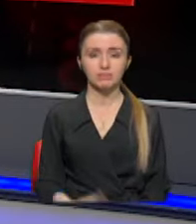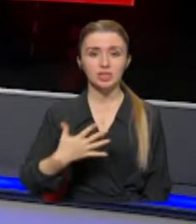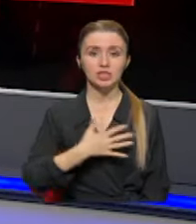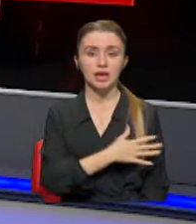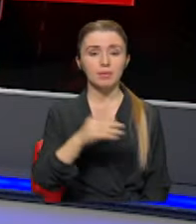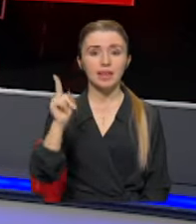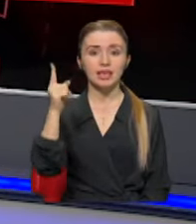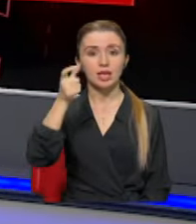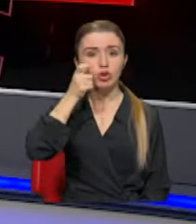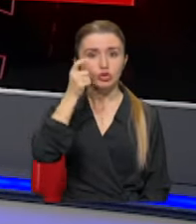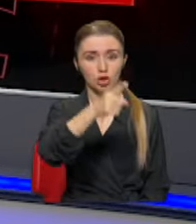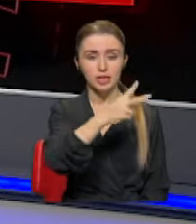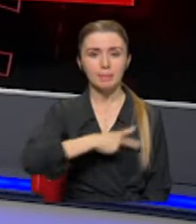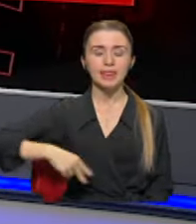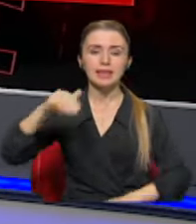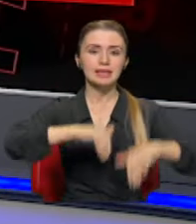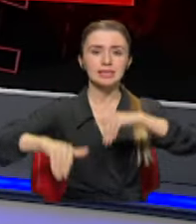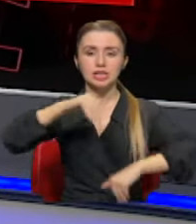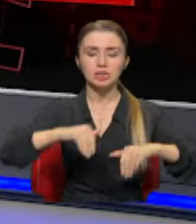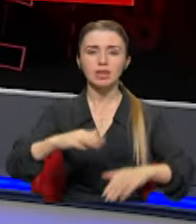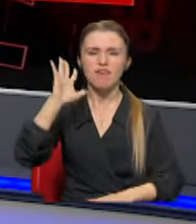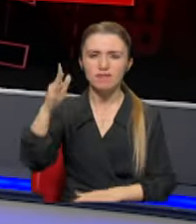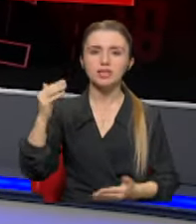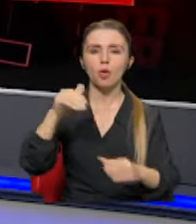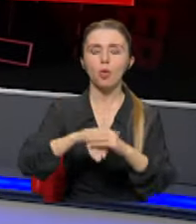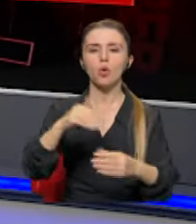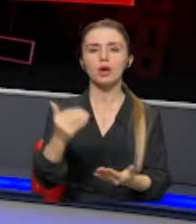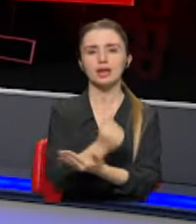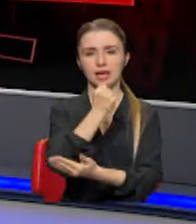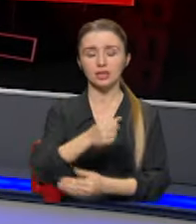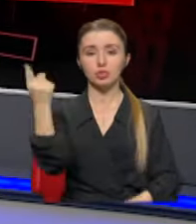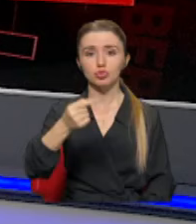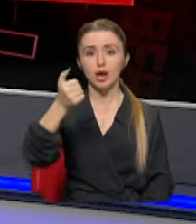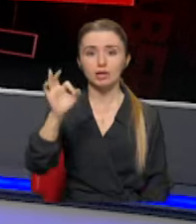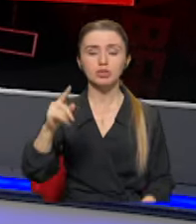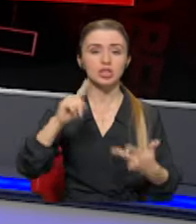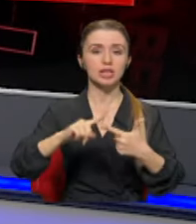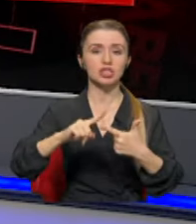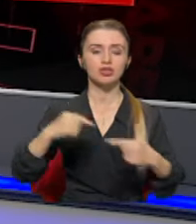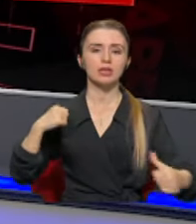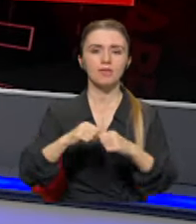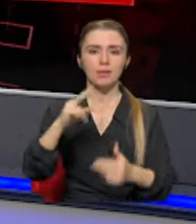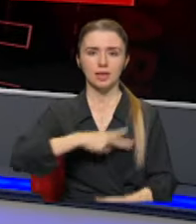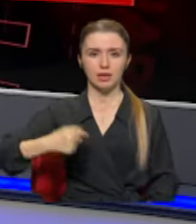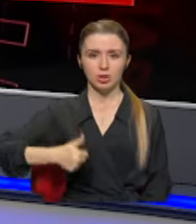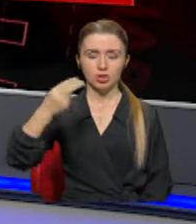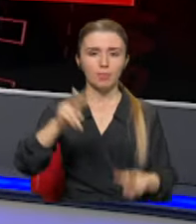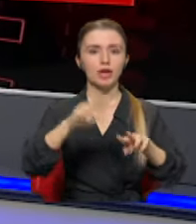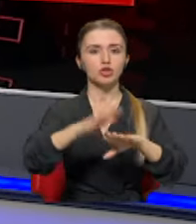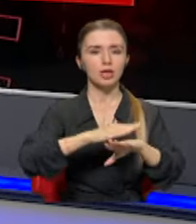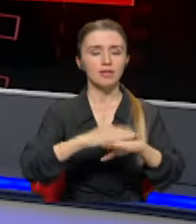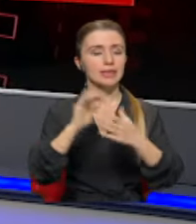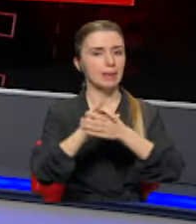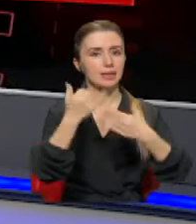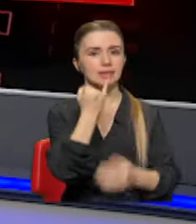CHP lideri Özgür Özel yerel seçimde rekor oy alarak %60'la ikinci kez belediye başkanı seçilen Mansur Yavaş'a